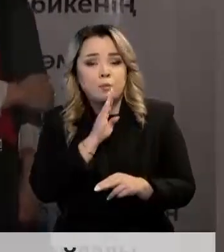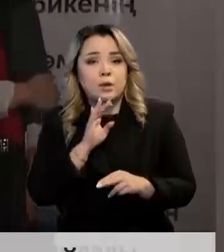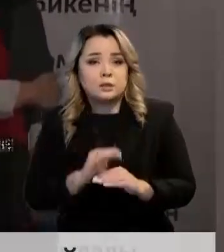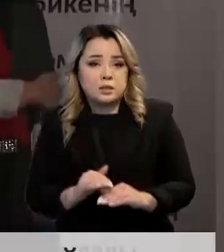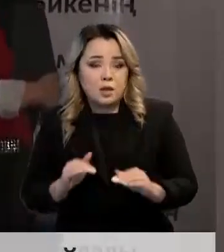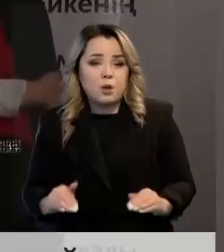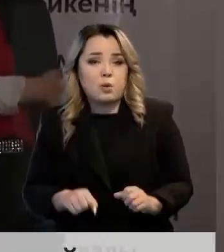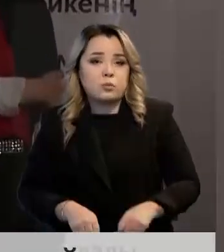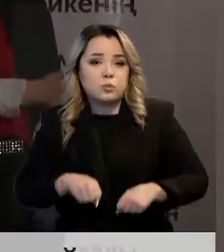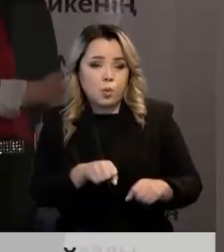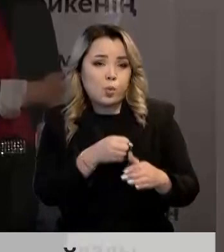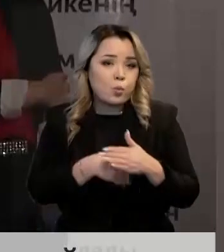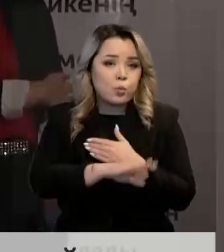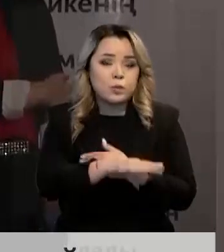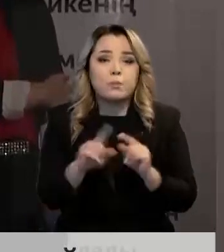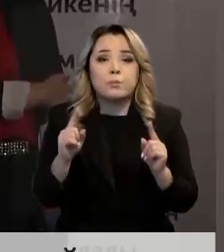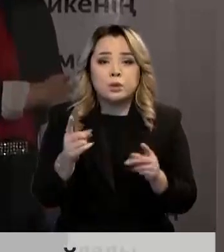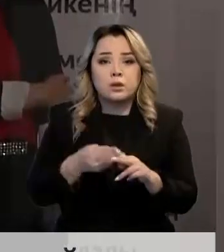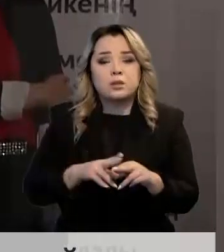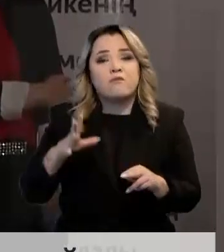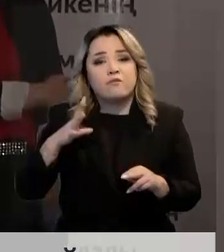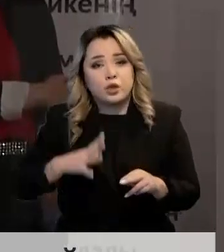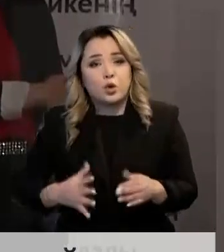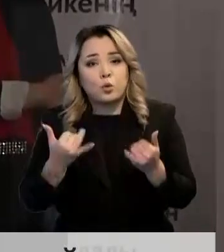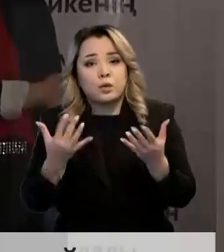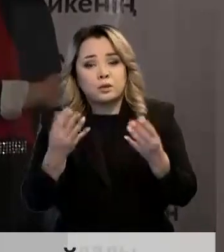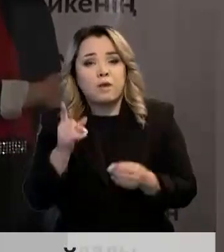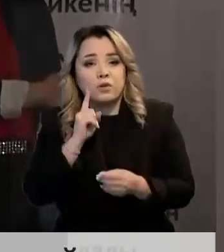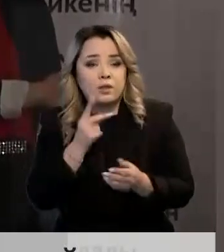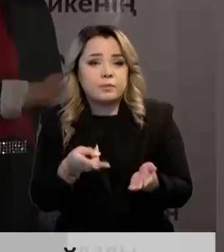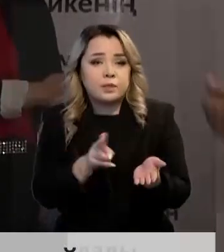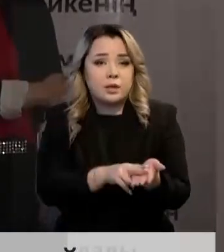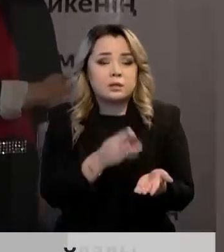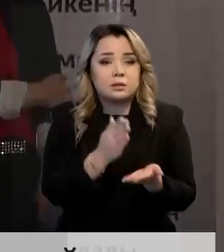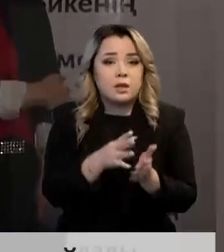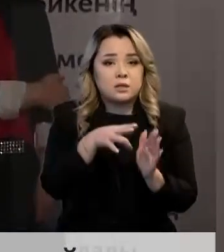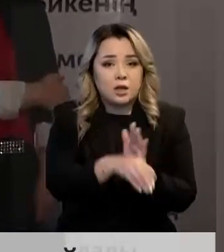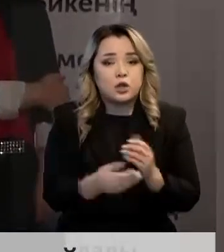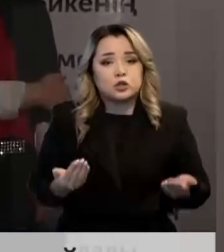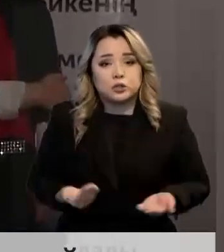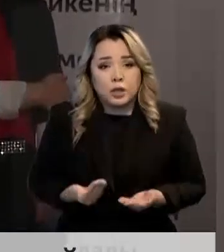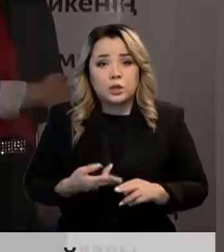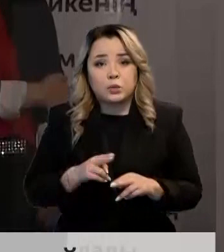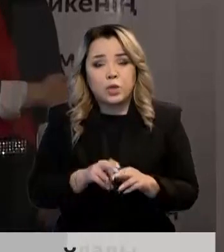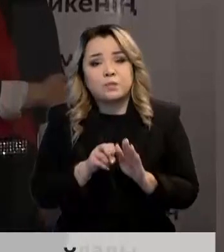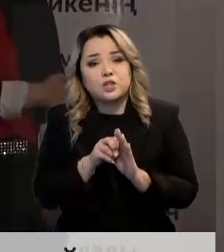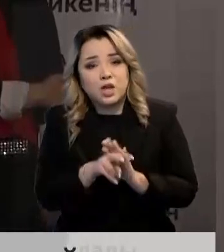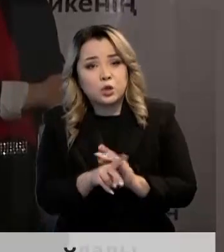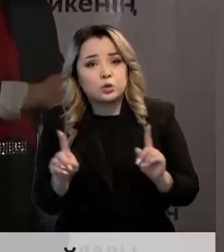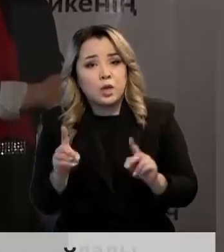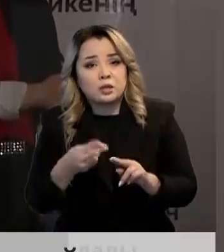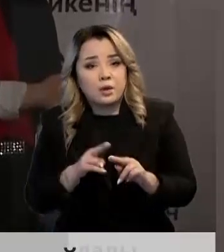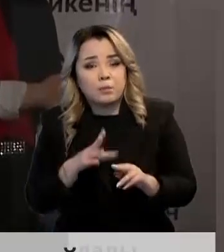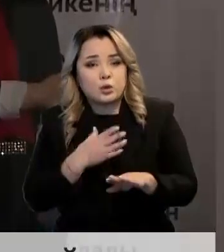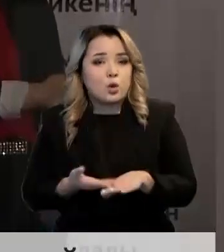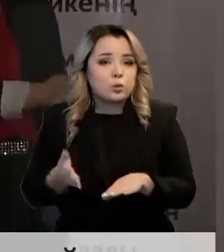детьми уходить? Да, они вынуждены сегодня здесь временно поселиться, и чтобы избежать